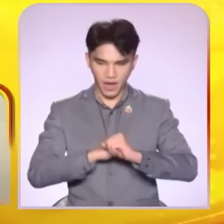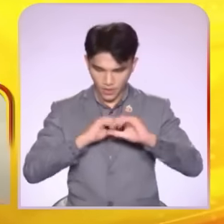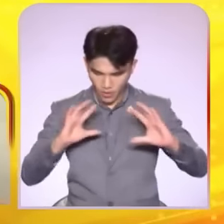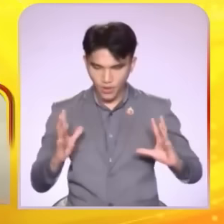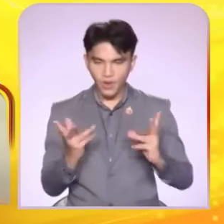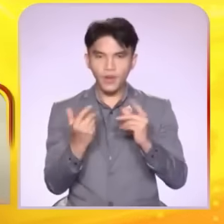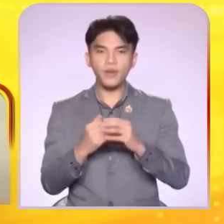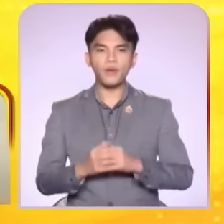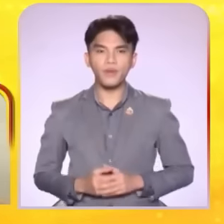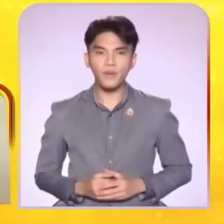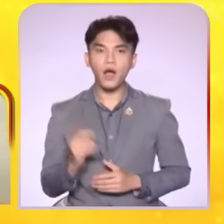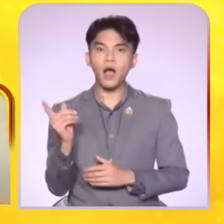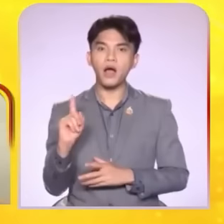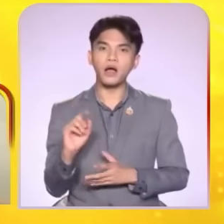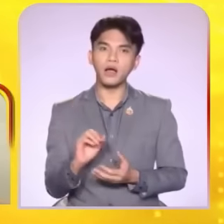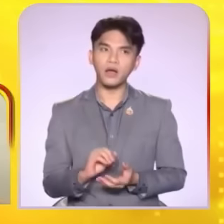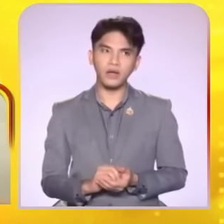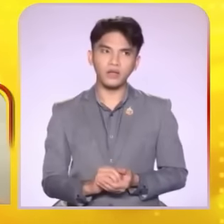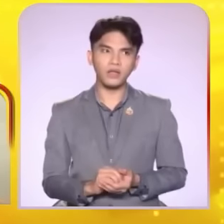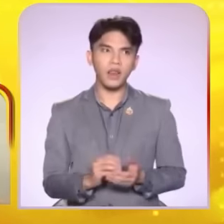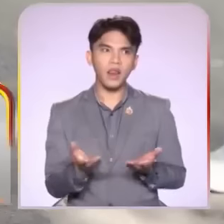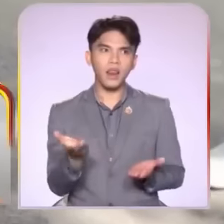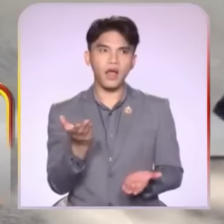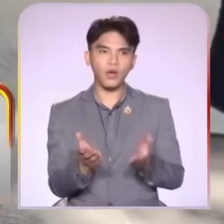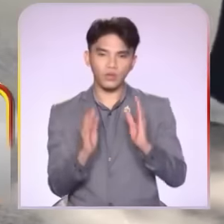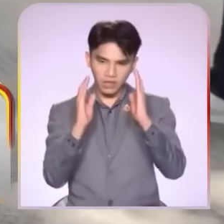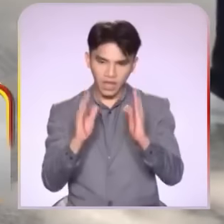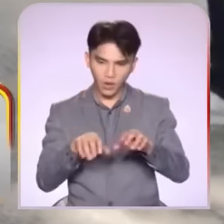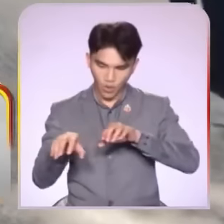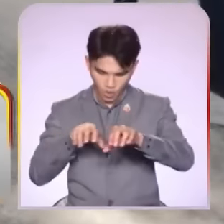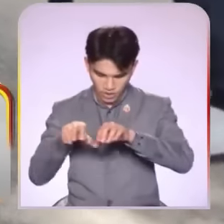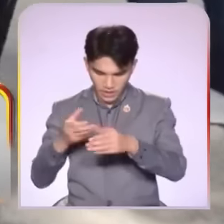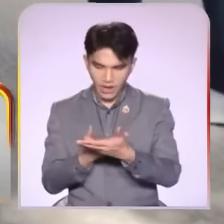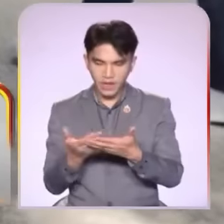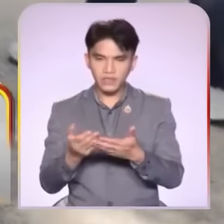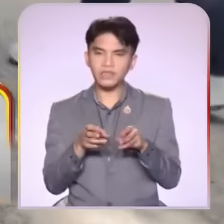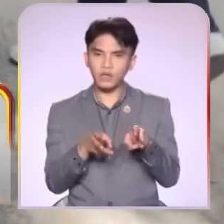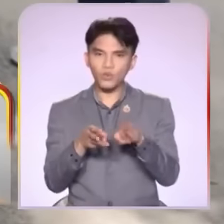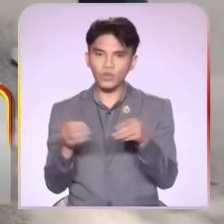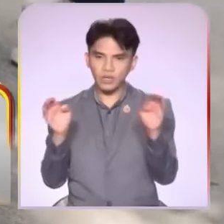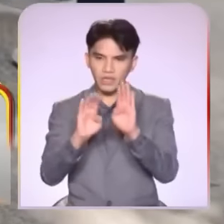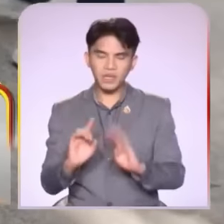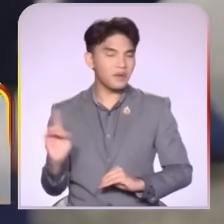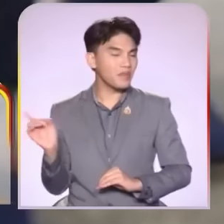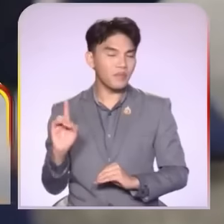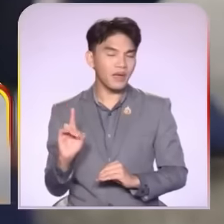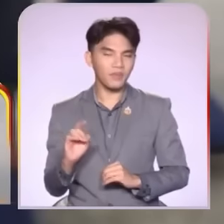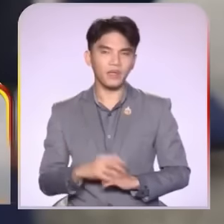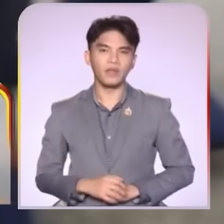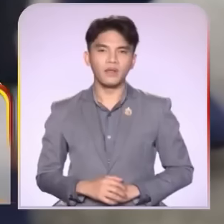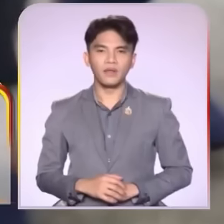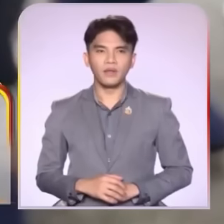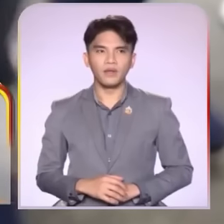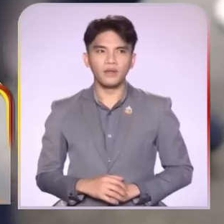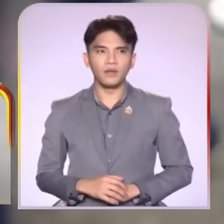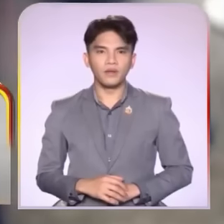นะคะเพราะฉะนั้นก็คือเหมือนกับอยู่ที่ตัวแทนแต่ละคนนั่นแหละจะบริหารจัดการในเรื่องของสินค้าที่ลูกค้าเนี่ยสั่งเข้าม